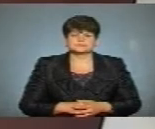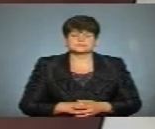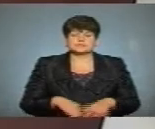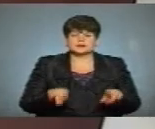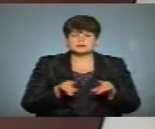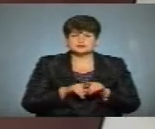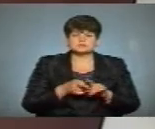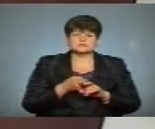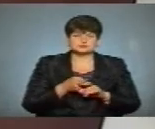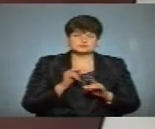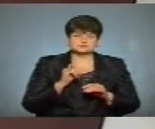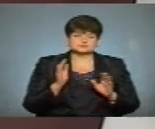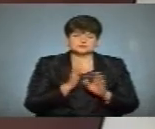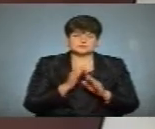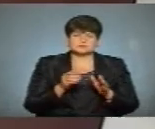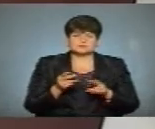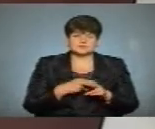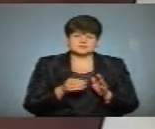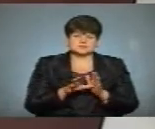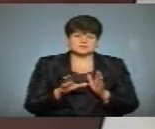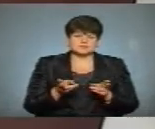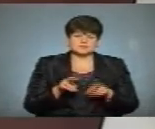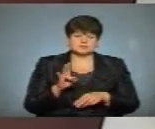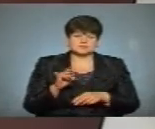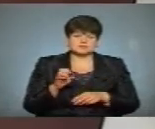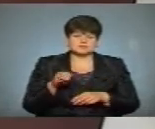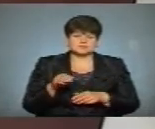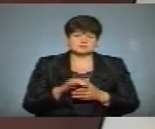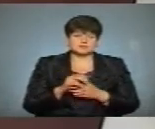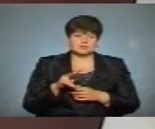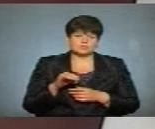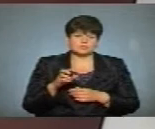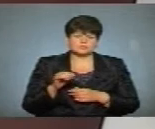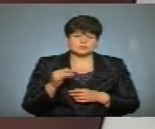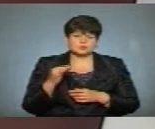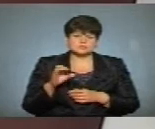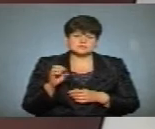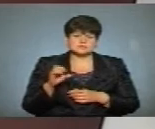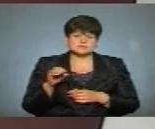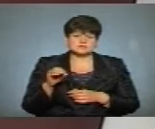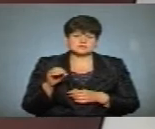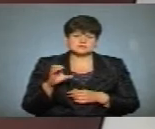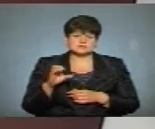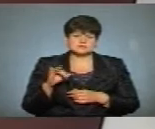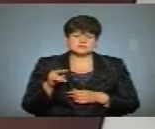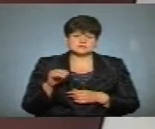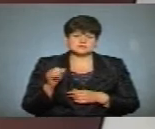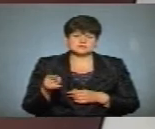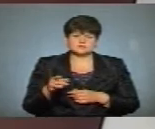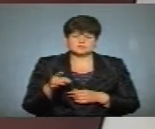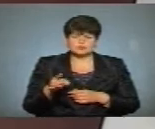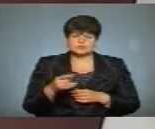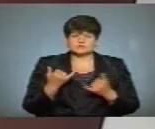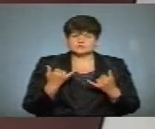Також внаслідок негоди без світла залишилися села Настасів, Миролюбівка та Юсипівка Тернопільського району, каже Ірина Крупа. За її словами,